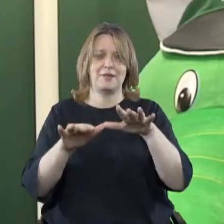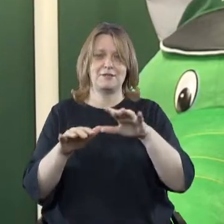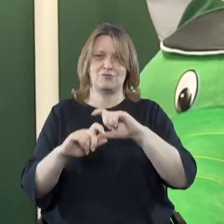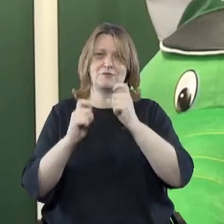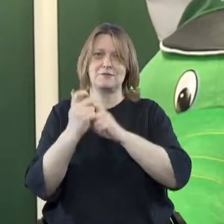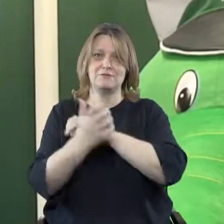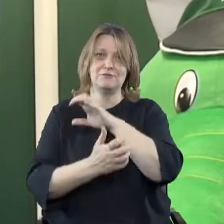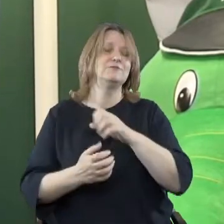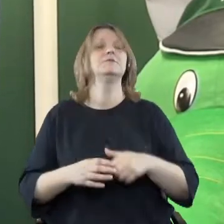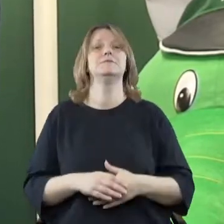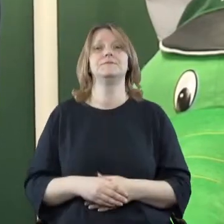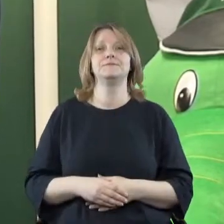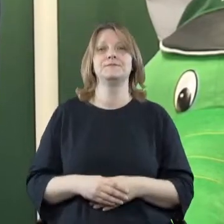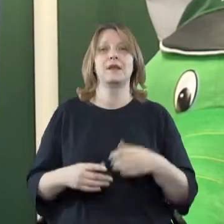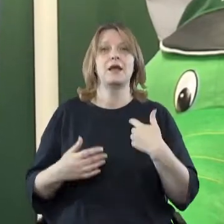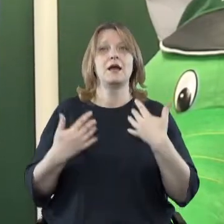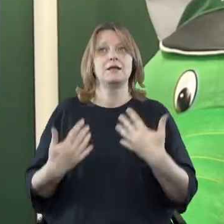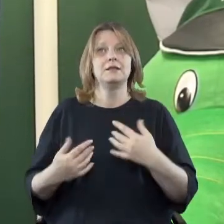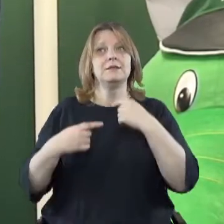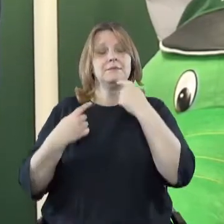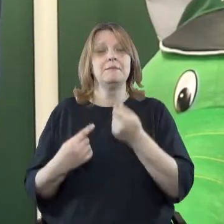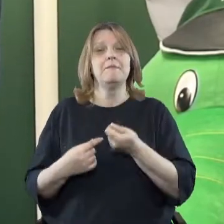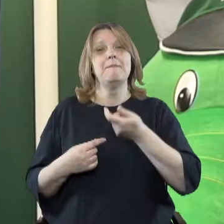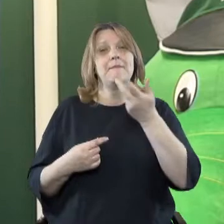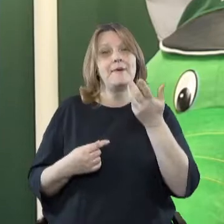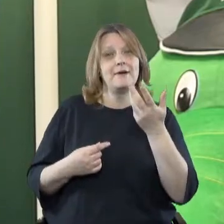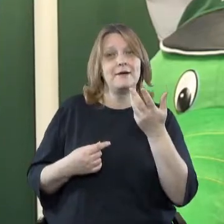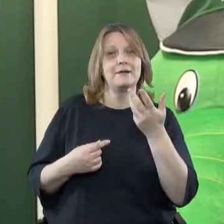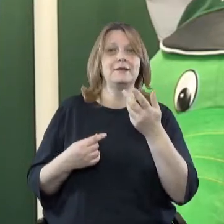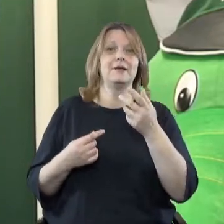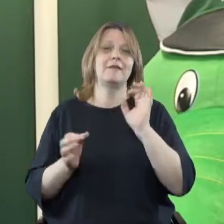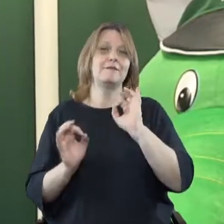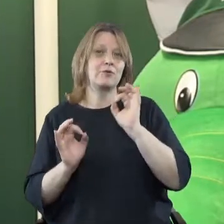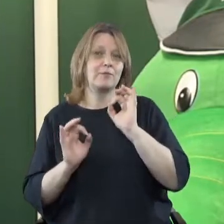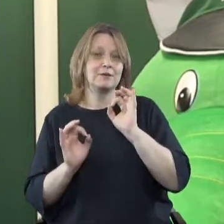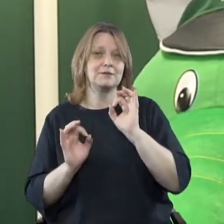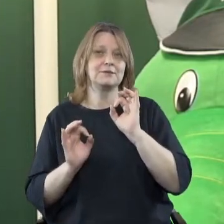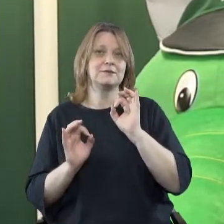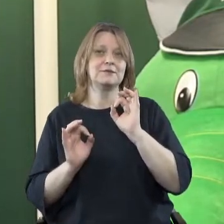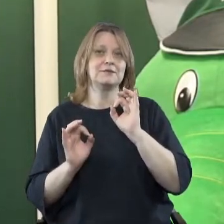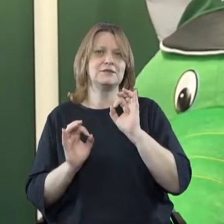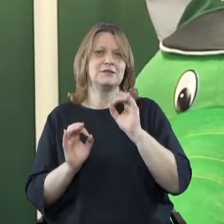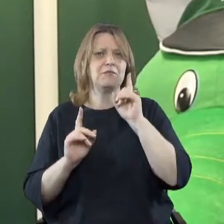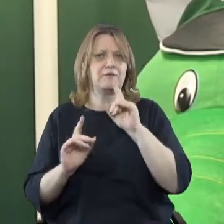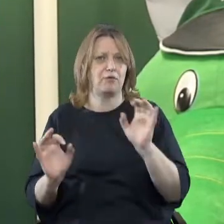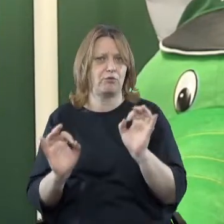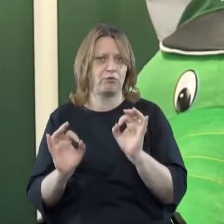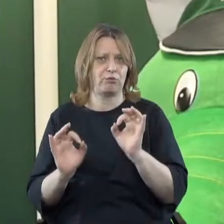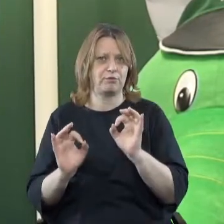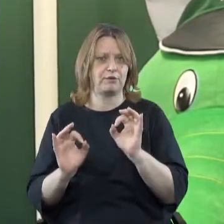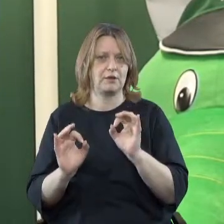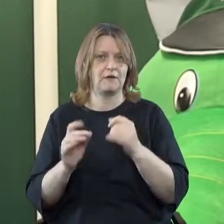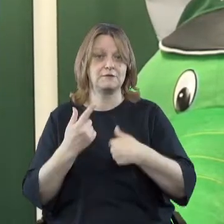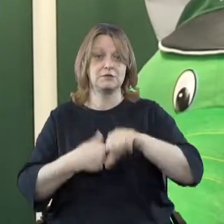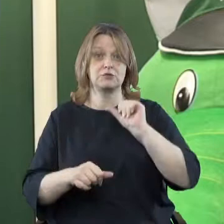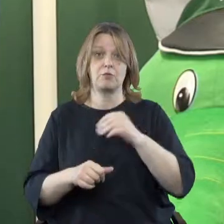Pragnę przytoczyć kilka takich danych, które są danymi dramatycznymi. W Polsce w